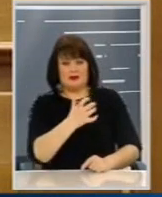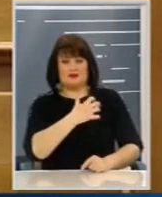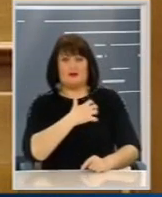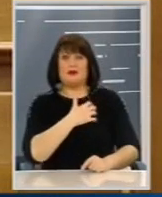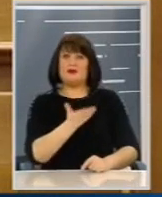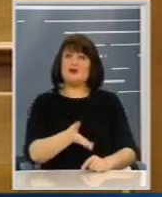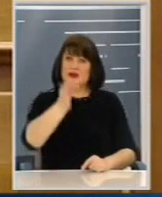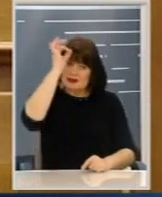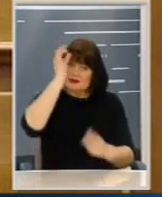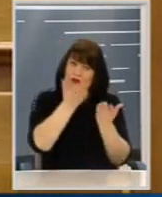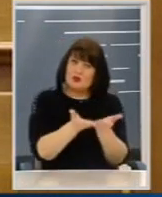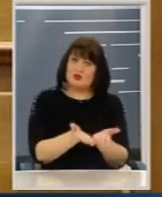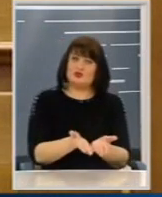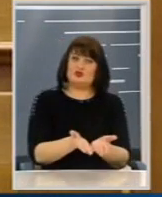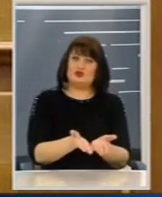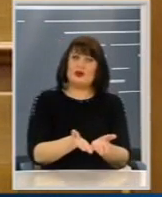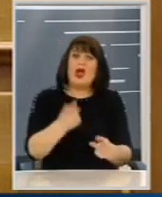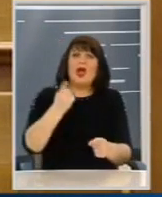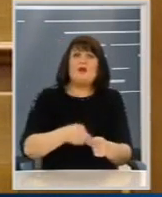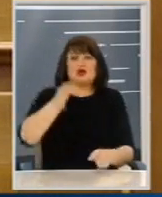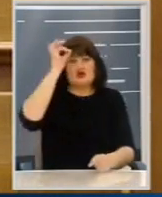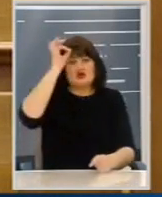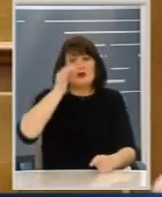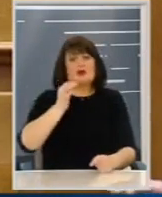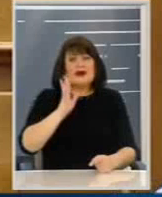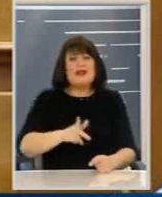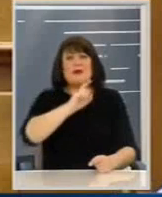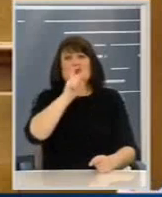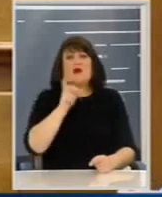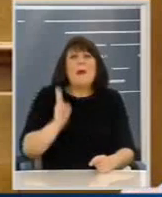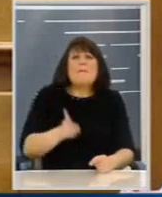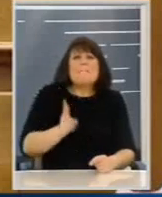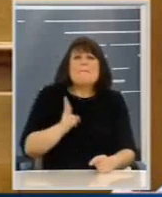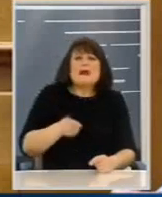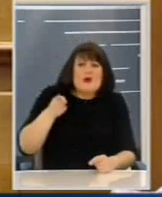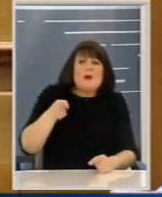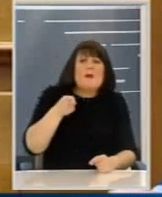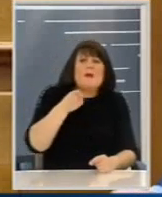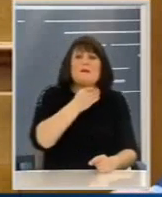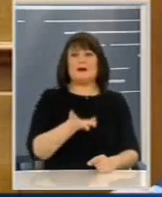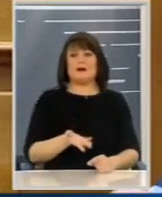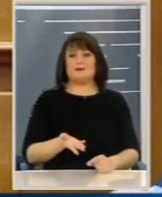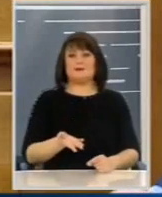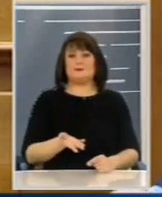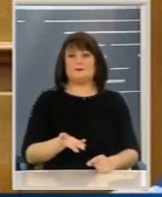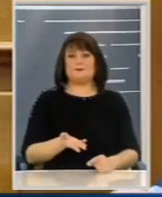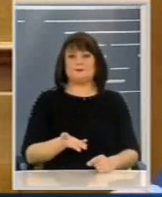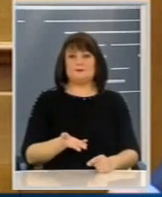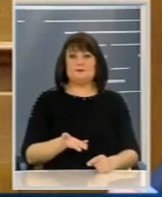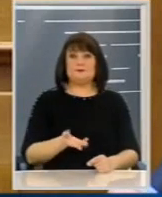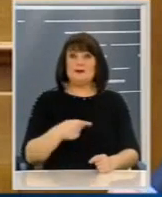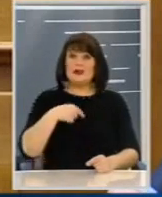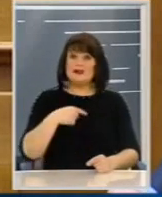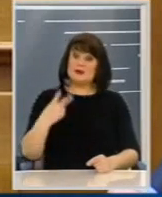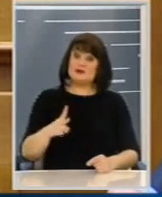αξιωματικούς και τους αστυνομικούς, τους απλούς αστυνομικούς που διατρέχουν καθημερινά κίνδυνο, μπαίνουν σε κίνδυνο όταν καταφέρεστε με τέτοιο